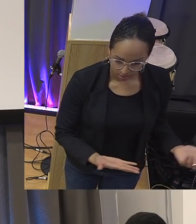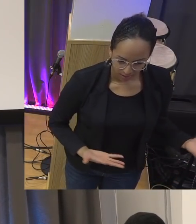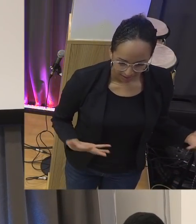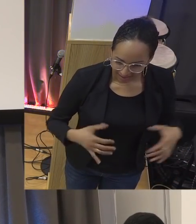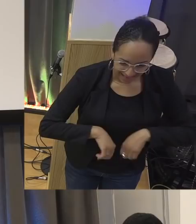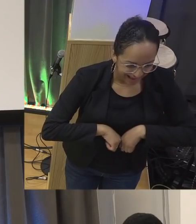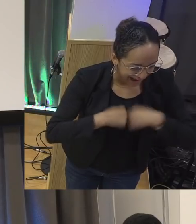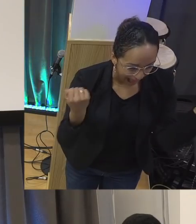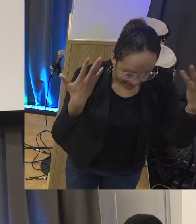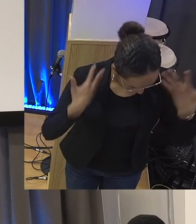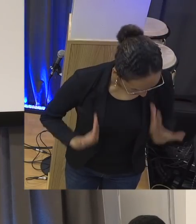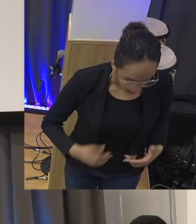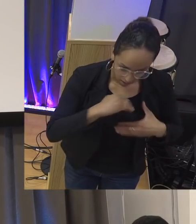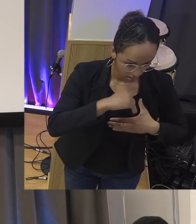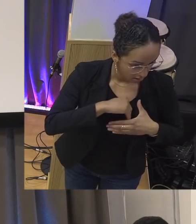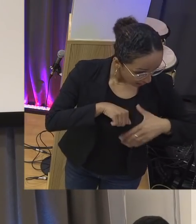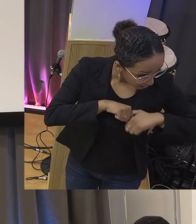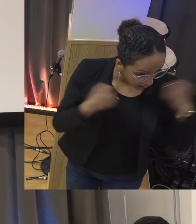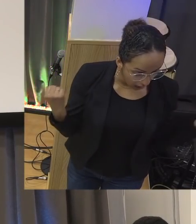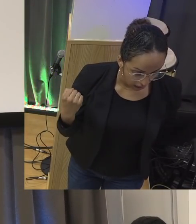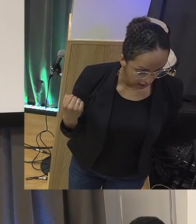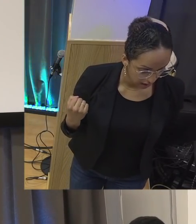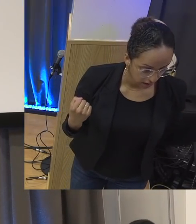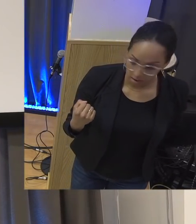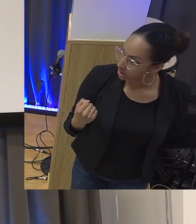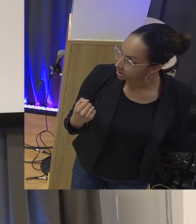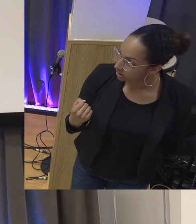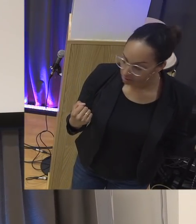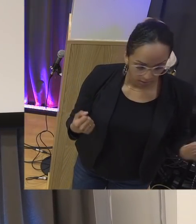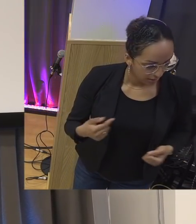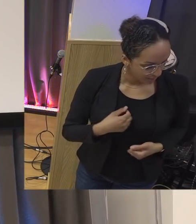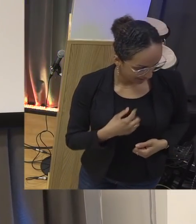pentecôtiste. Je parle en langue et lui, il tire la langue quand il me voit. Hein?